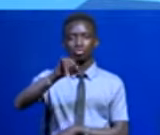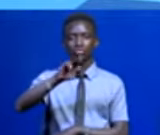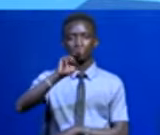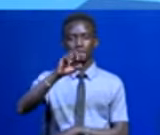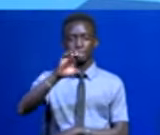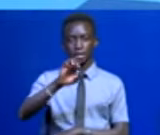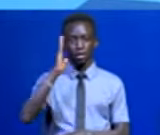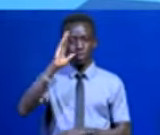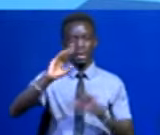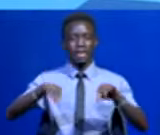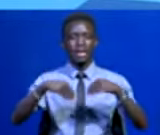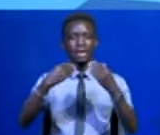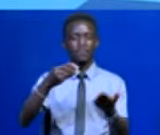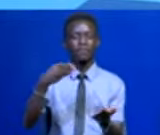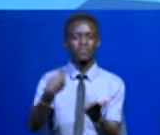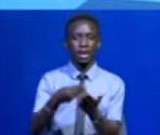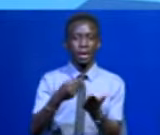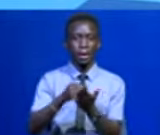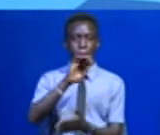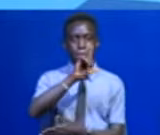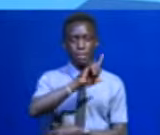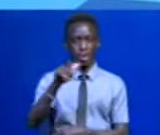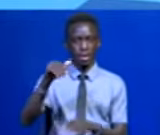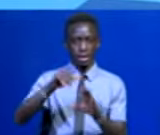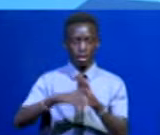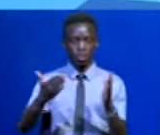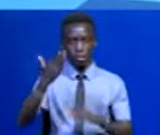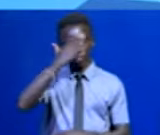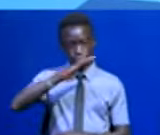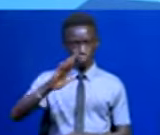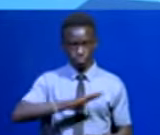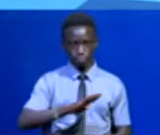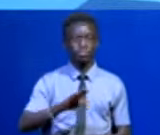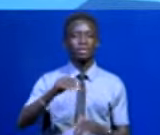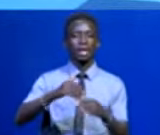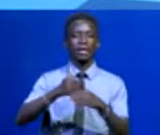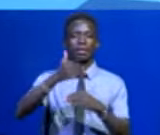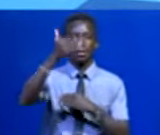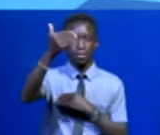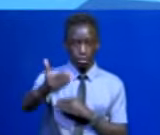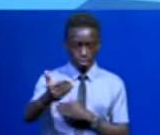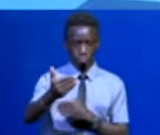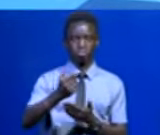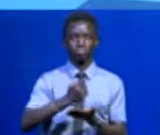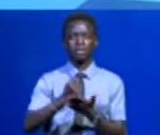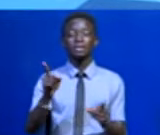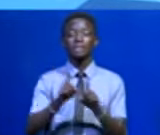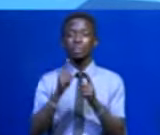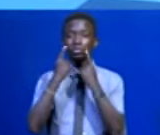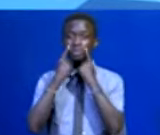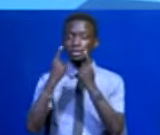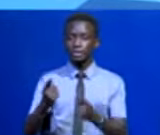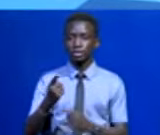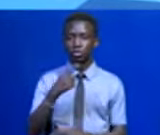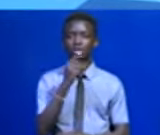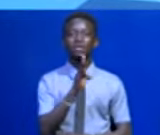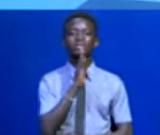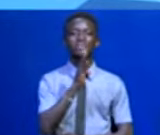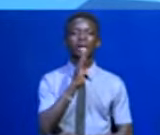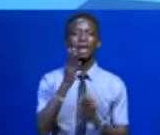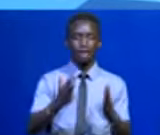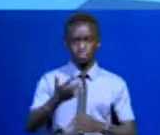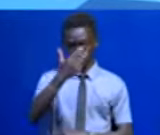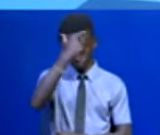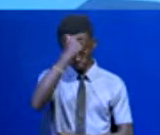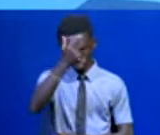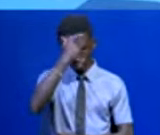ya taifa bungeni mnamo alhamisi juma lijalo. Spika wa Bunge la Kitaifa Moses Wetangula aliwafahamisha wabunge kuhusu kikao hicho